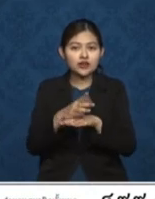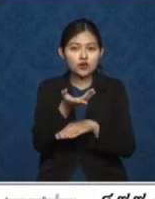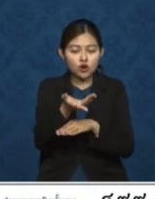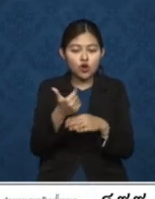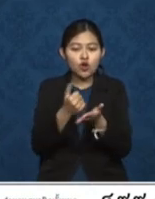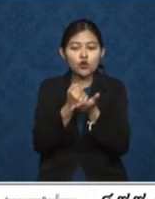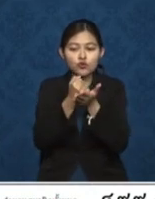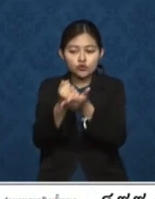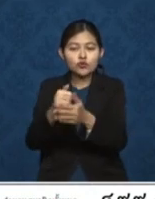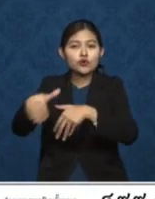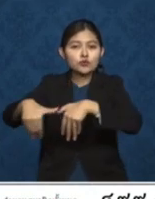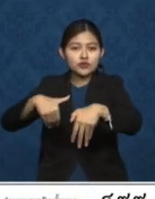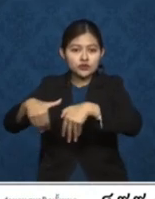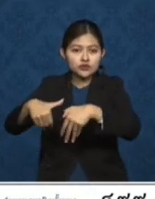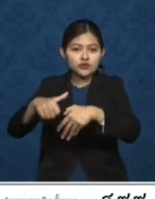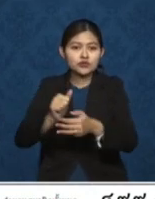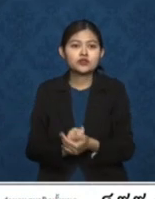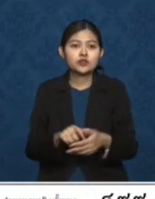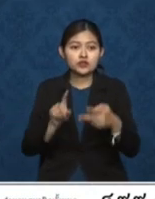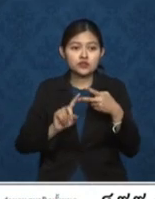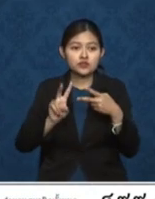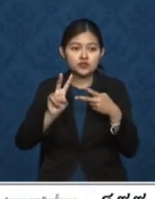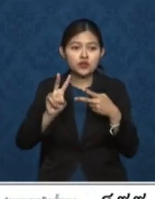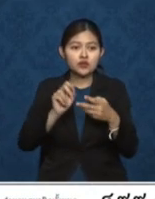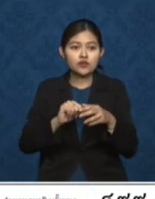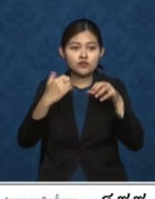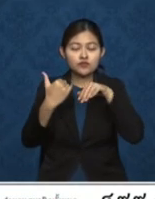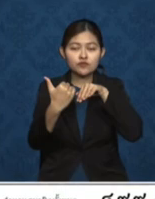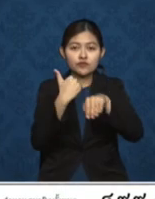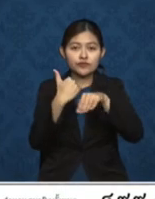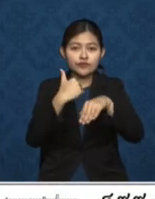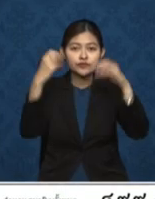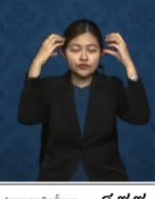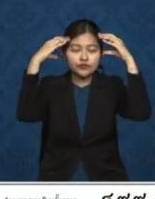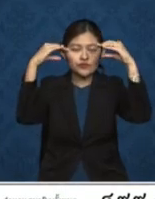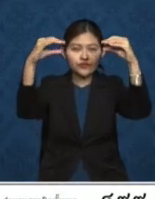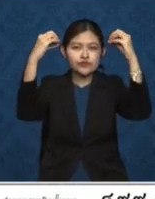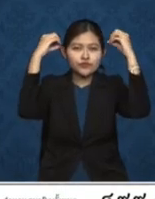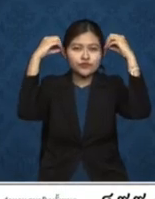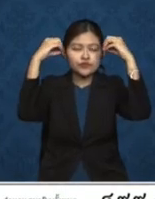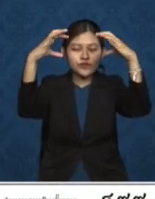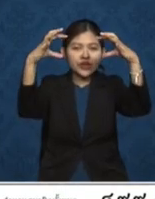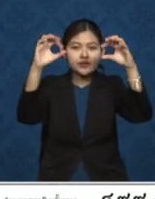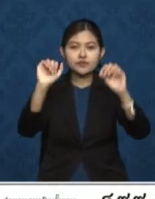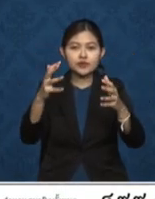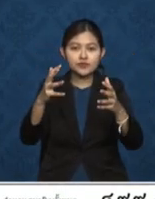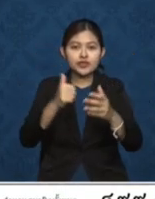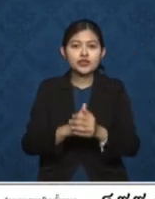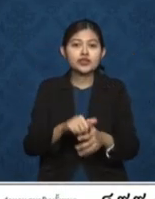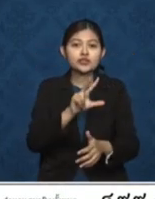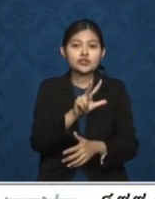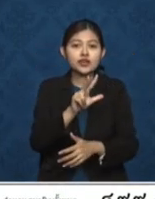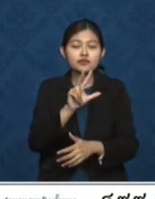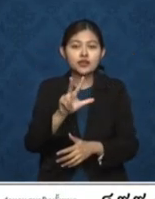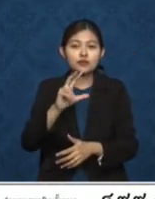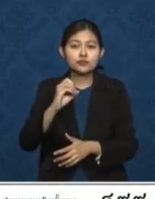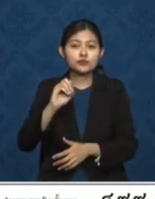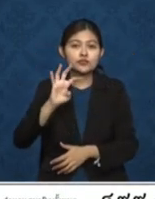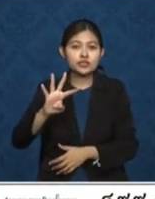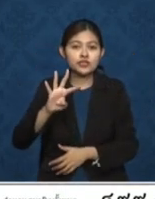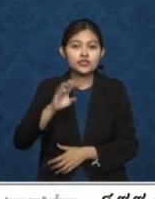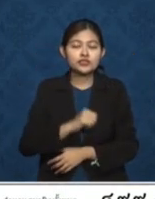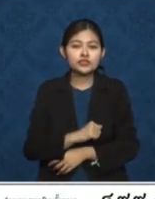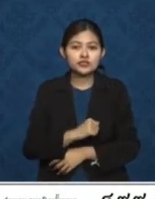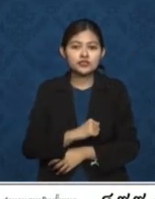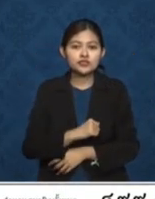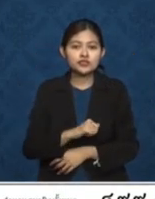รเทาความเดือดร้อนนี้ด้วยครับจุดที่2ครับไฟส่องสว่างที่ไม่ติดตลอดเส้นทางโดยเฉพาะเส้นทาง304เนี่ยฉะเชิงเทราเป็นเส้นท